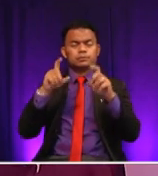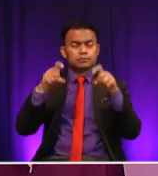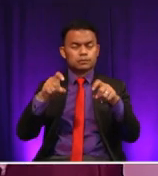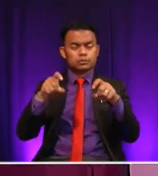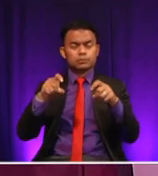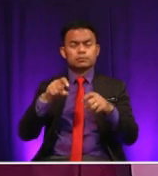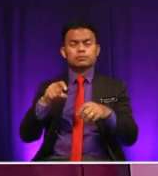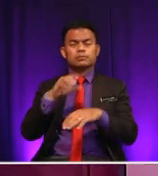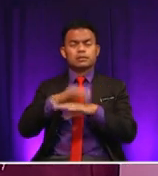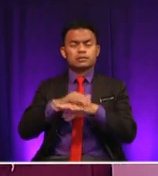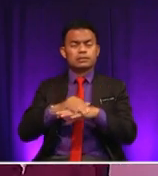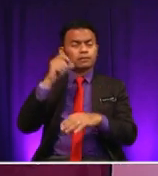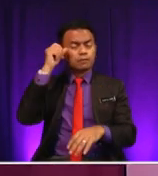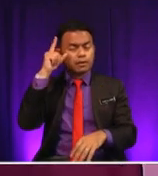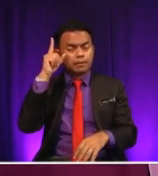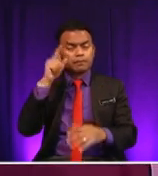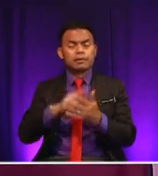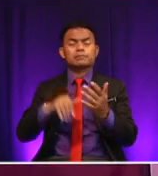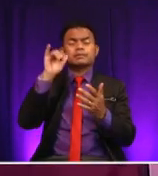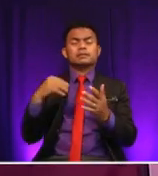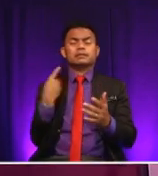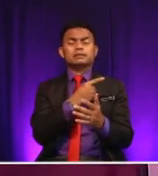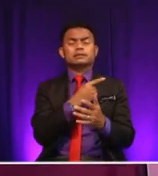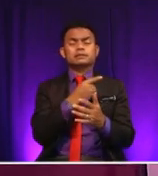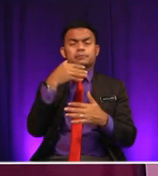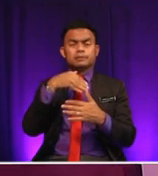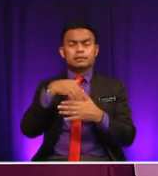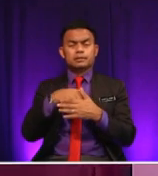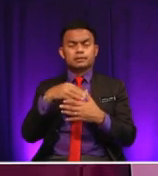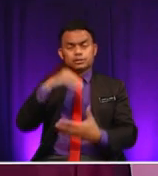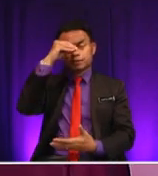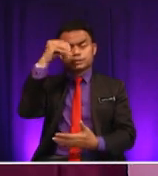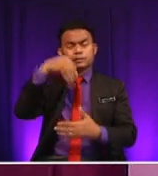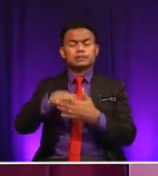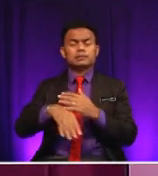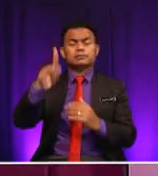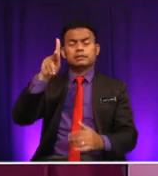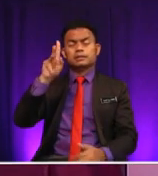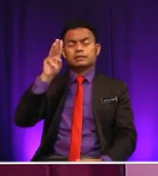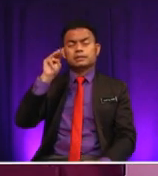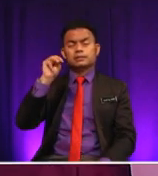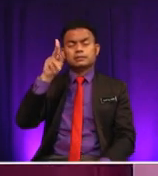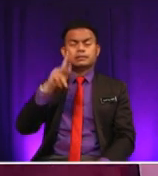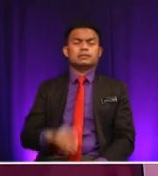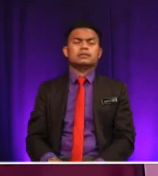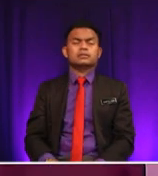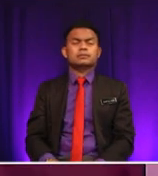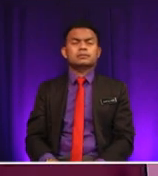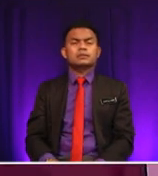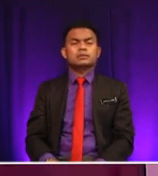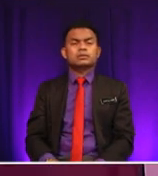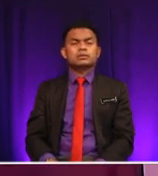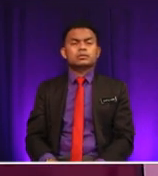istilah-istilah konsep yang dikemukakan dalam seterusnya Irfan kita lihat di sini kita tidak